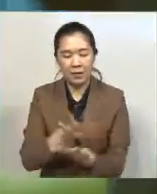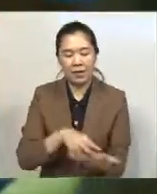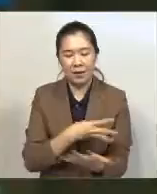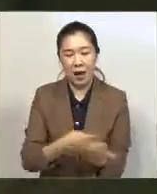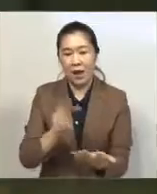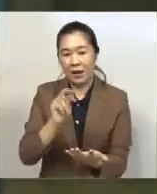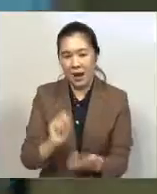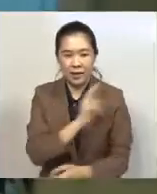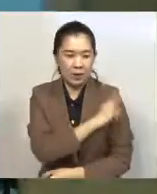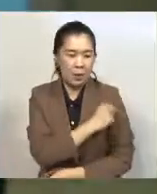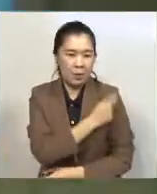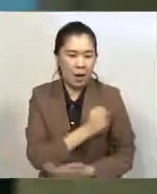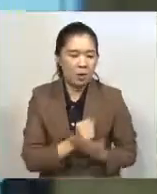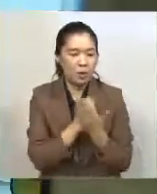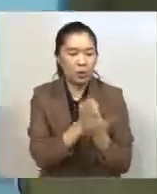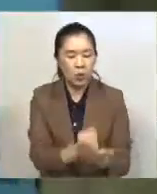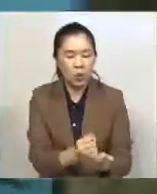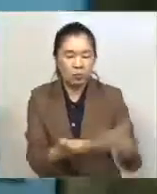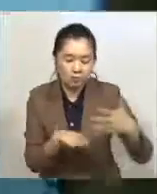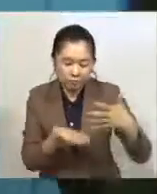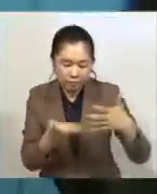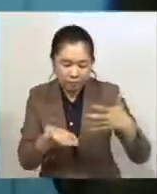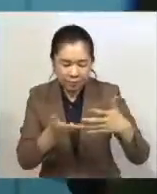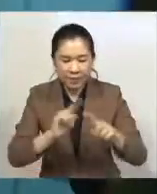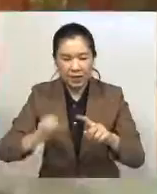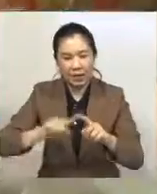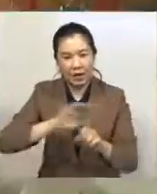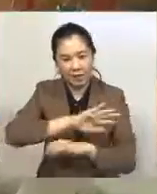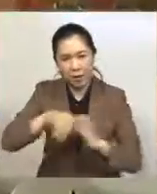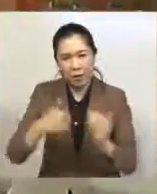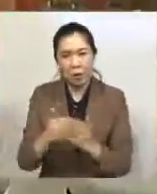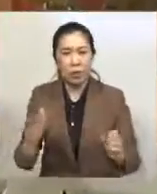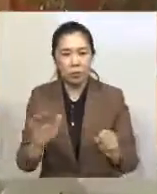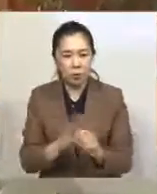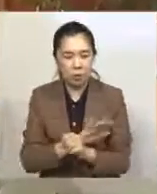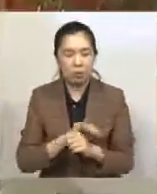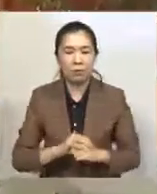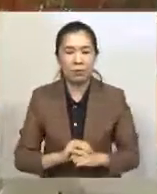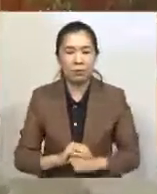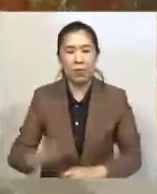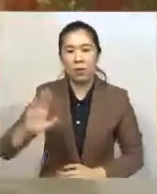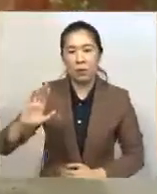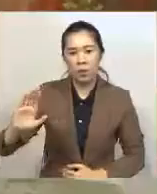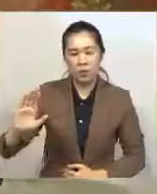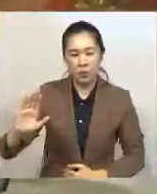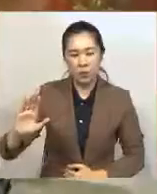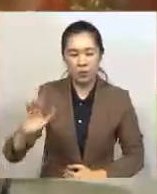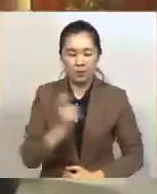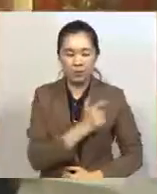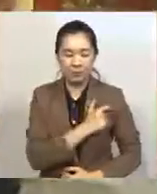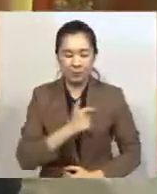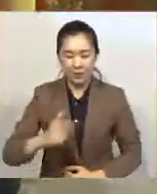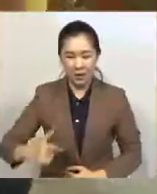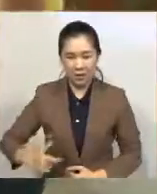ก็คือเรื่องของการช่วยเหลือทุกขั้นตอนนั่นเองค่ะซึ่งทั้งหมดนี้นับเป็นพระมหากรุณาธิคุณของพระบาทสมเด็จพระเจ้าอยู่